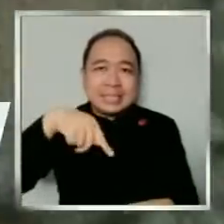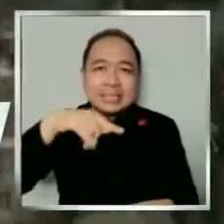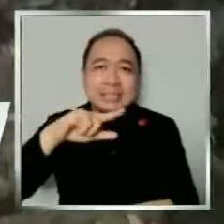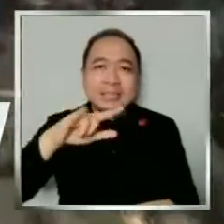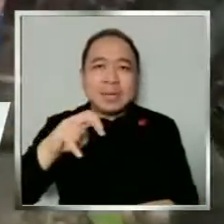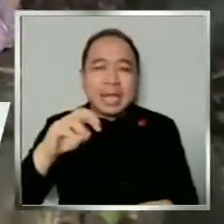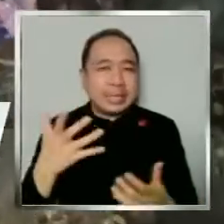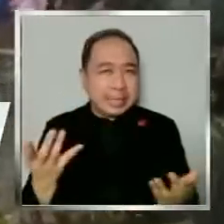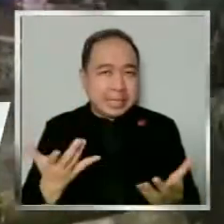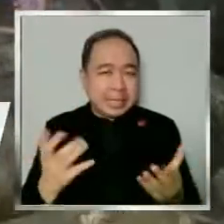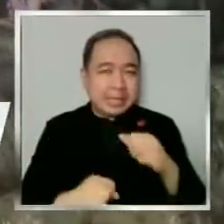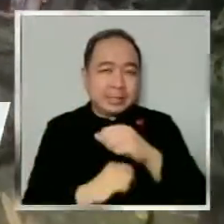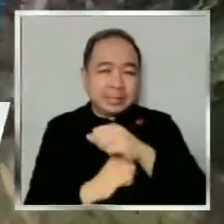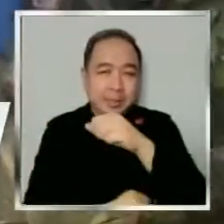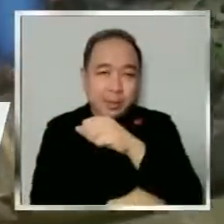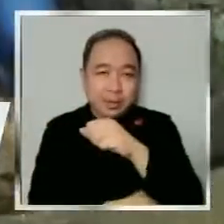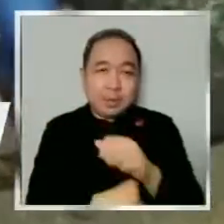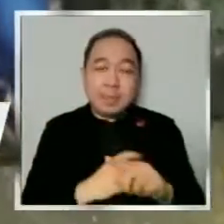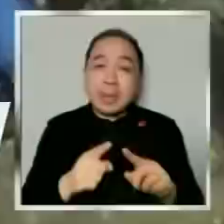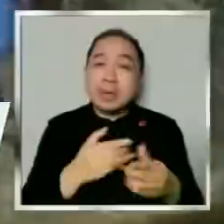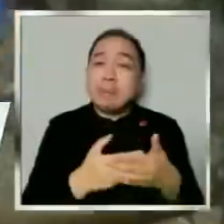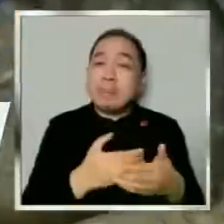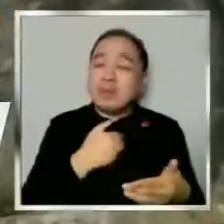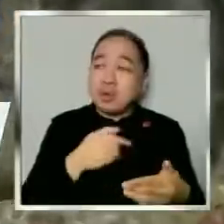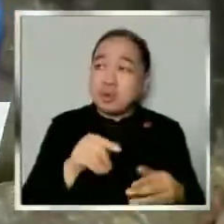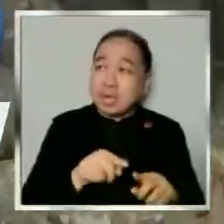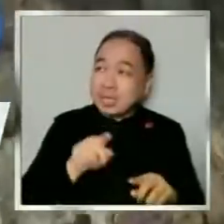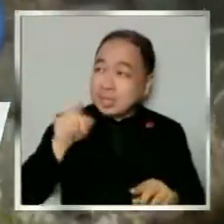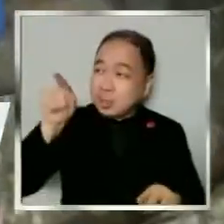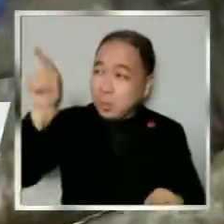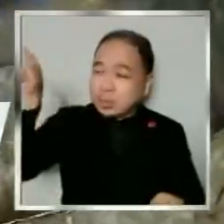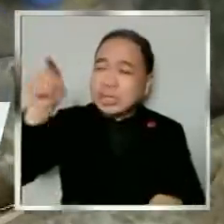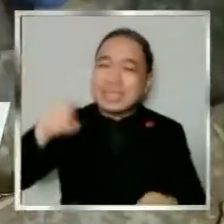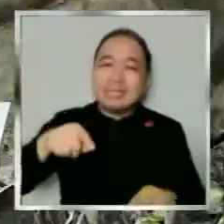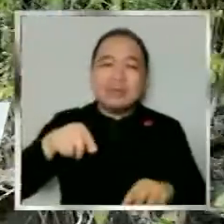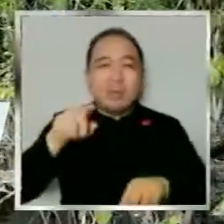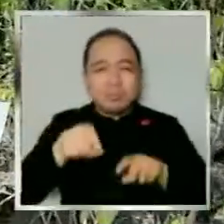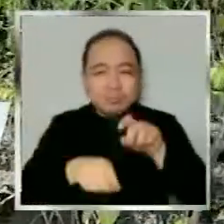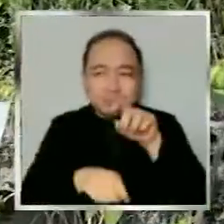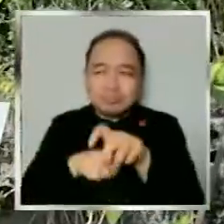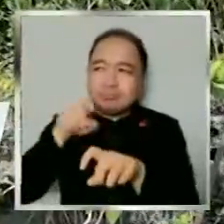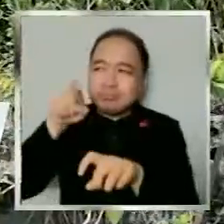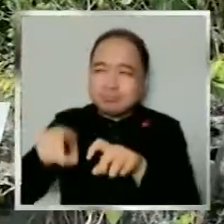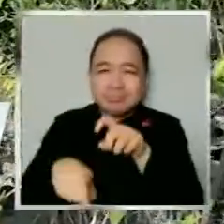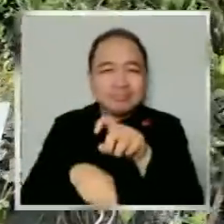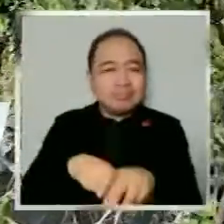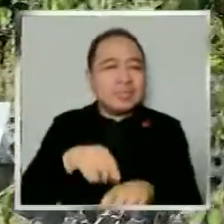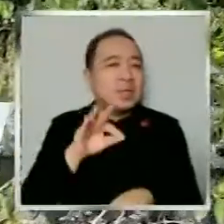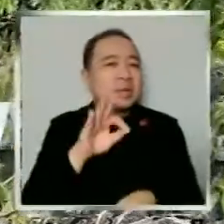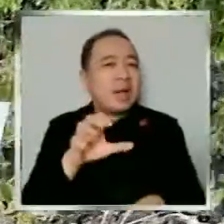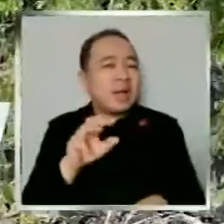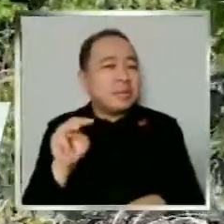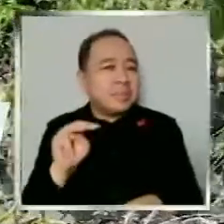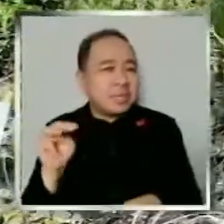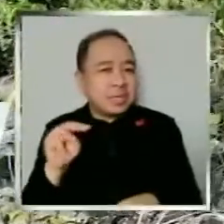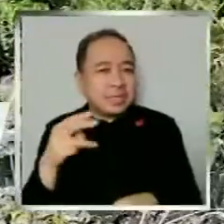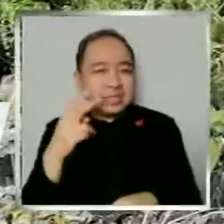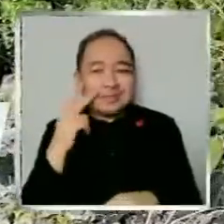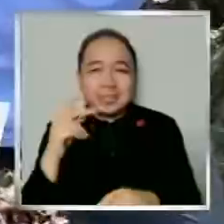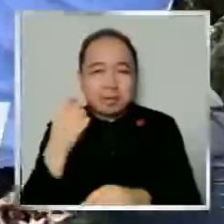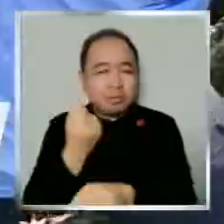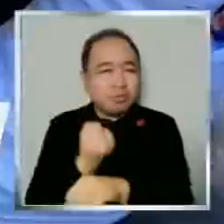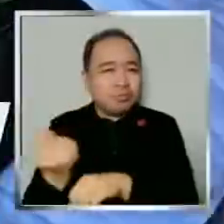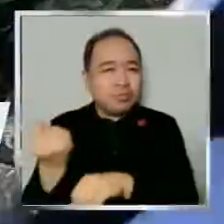sa take-off point ng zipline, kailangan munang mag-trek sa mahigit 900 metrong taas na limestone formation na ito, nahitik din sa mga